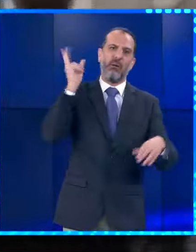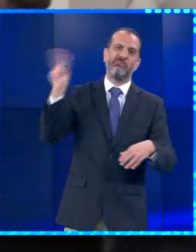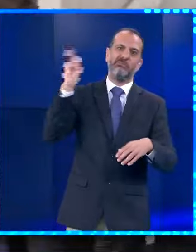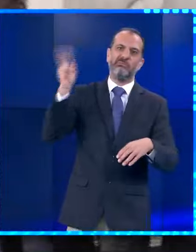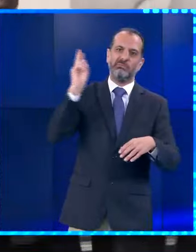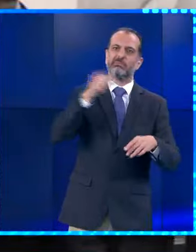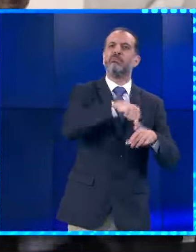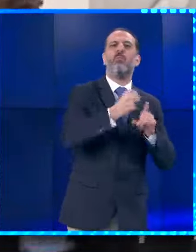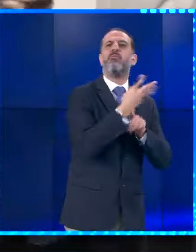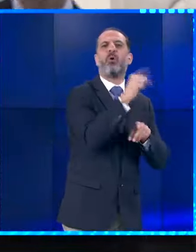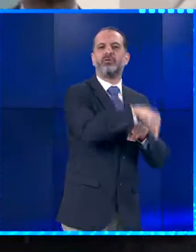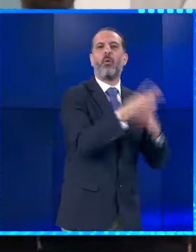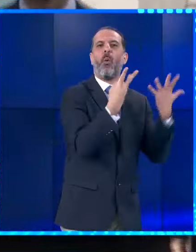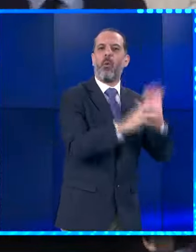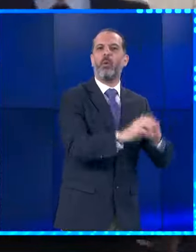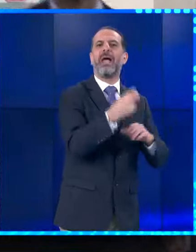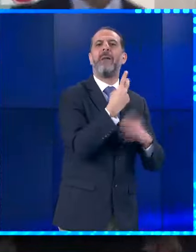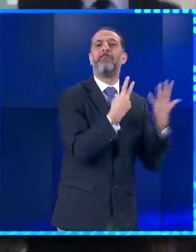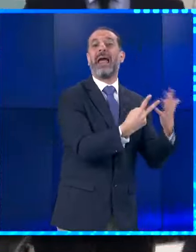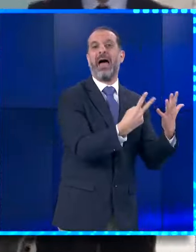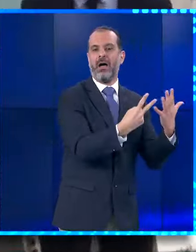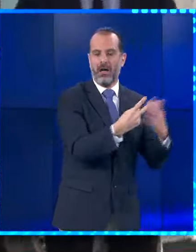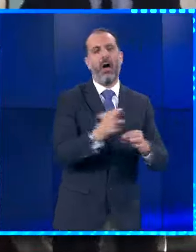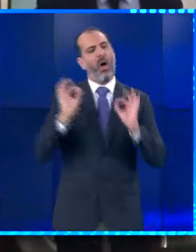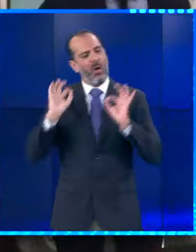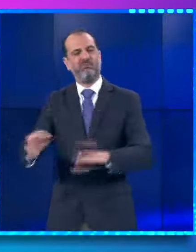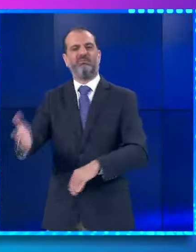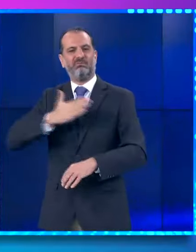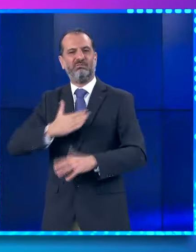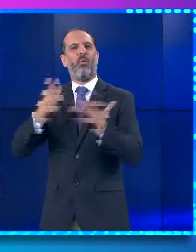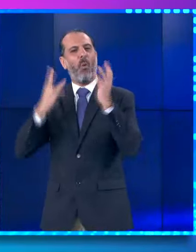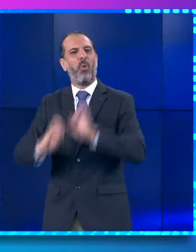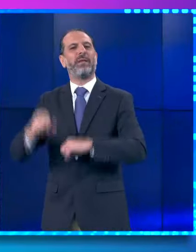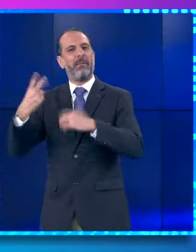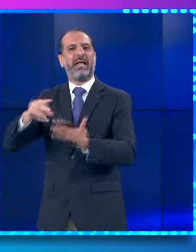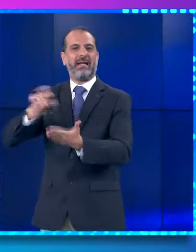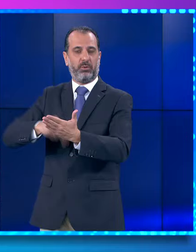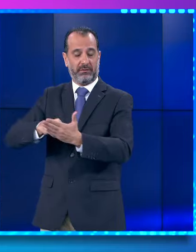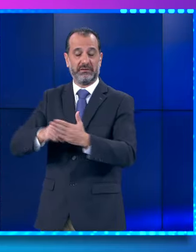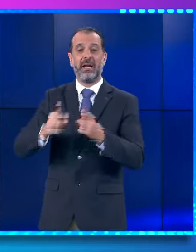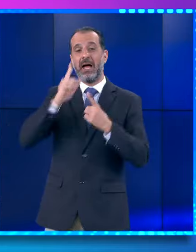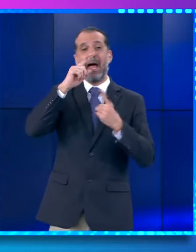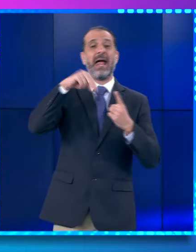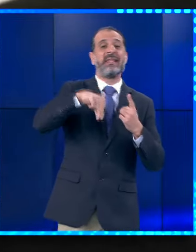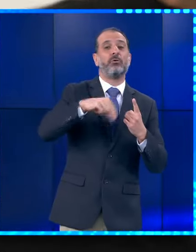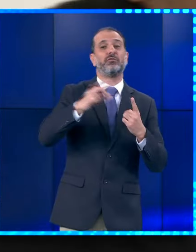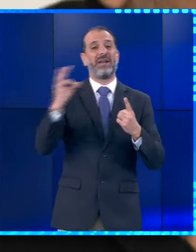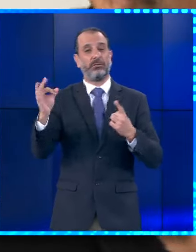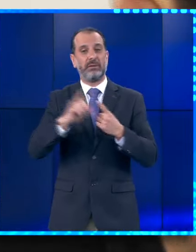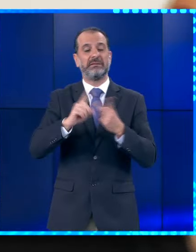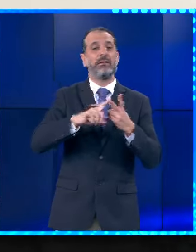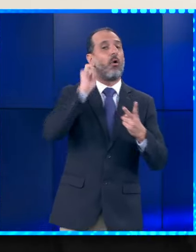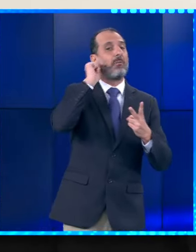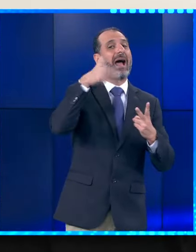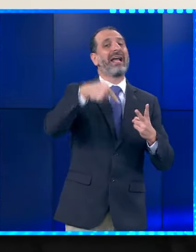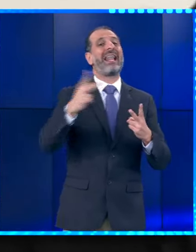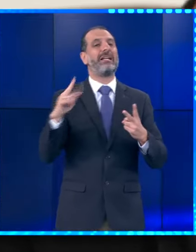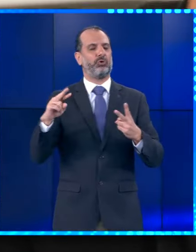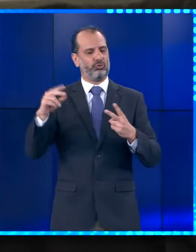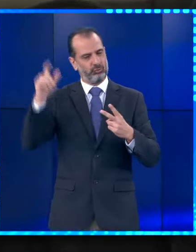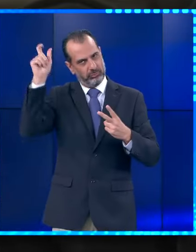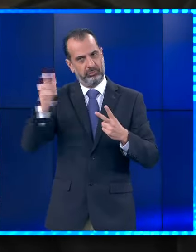στην πρόταση Μομφής και το Ποθενέσχες. Τις υποψηφιότητές τους κατέθεσαν ο Νικόλας Φαραντούρης και ο Απόστολος Γκλέτσος, ενώ αυτή την εβδομάδα